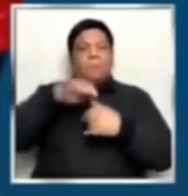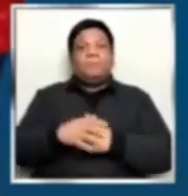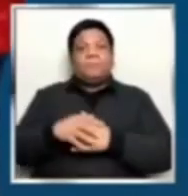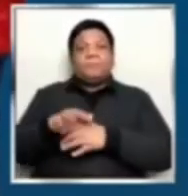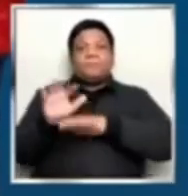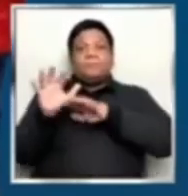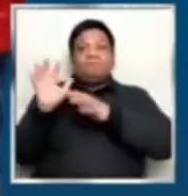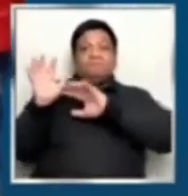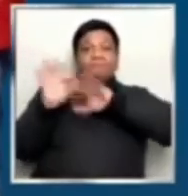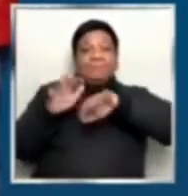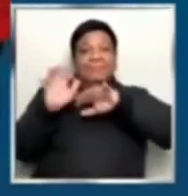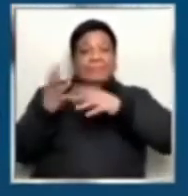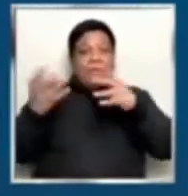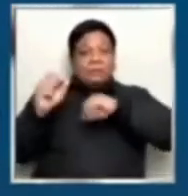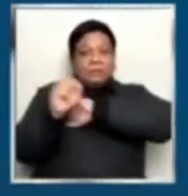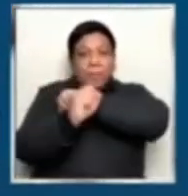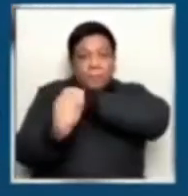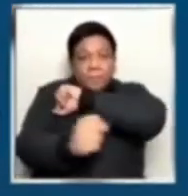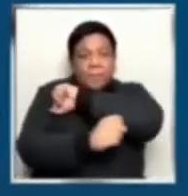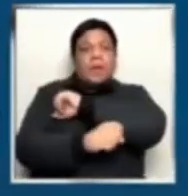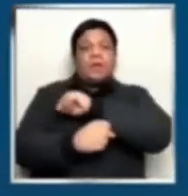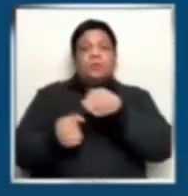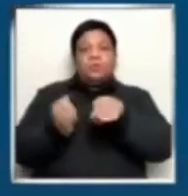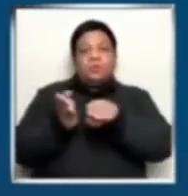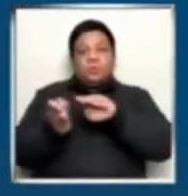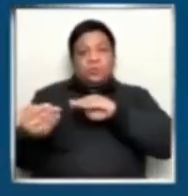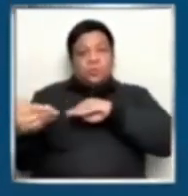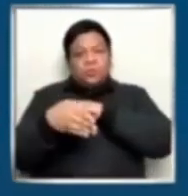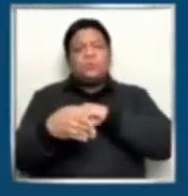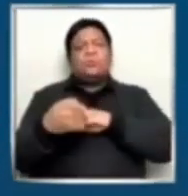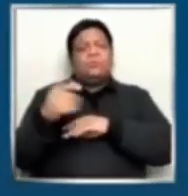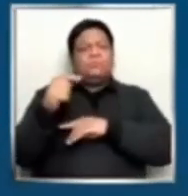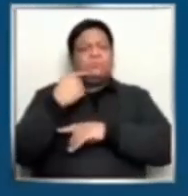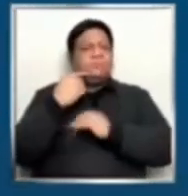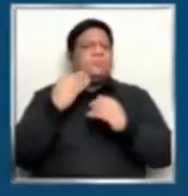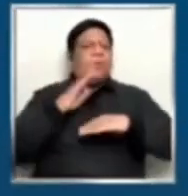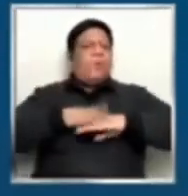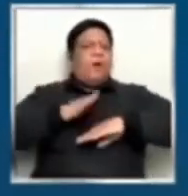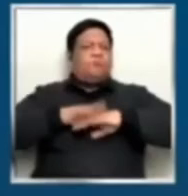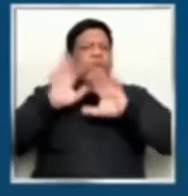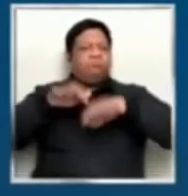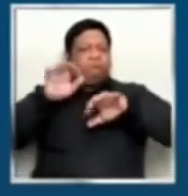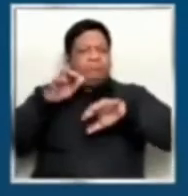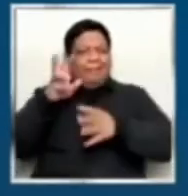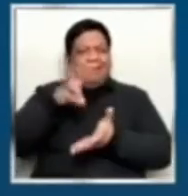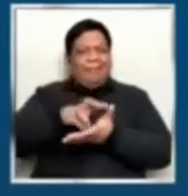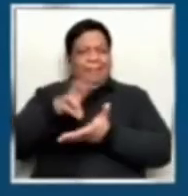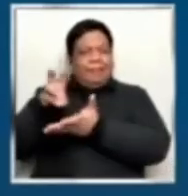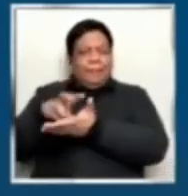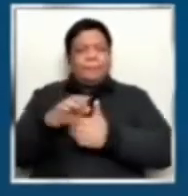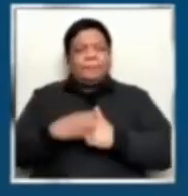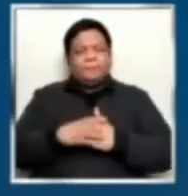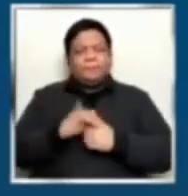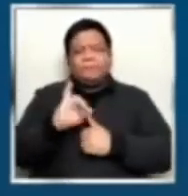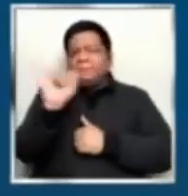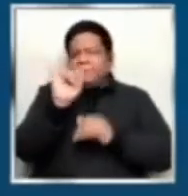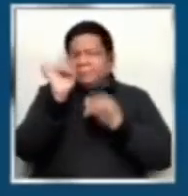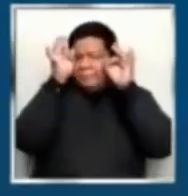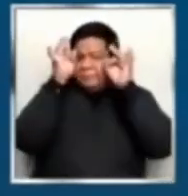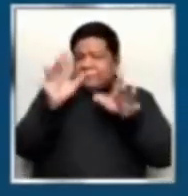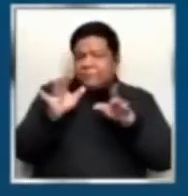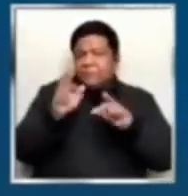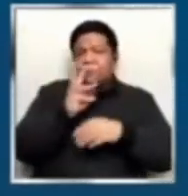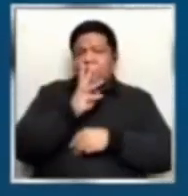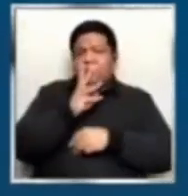at Sorsogon, kaya nagpalabas na ng rainfall warning ang pag-asa sa mga nabanggit na lugar. Naging delikado rin ang pagtawid sa spillway sa bayan ng